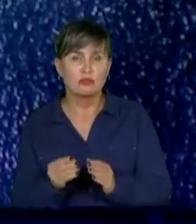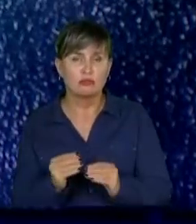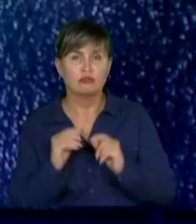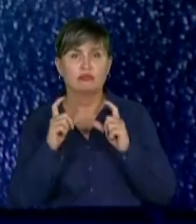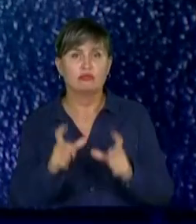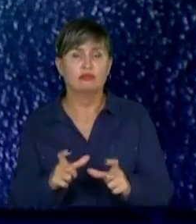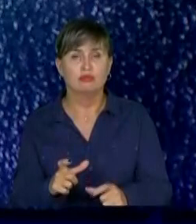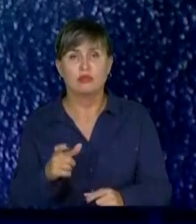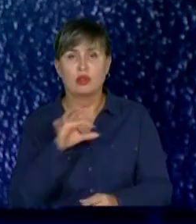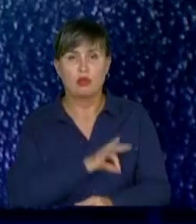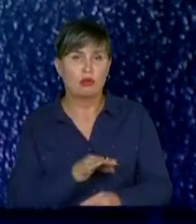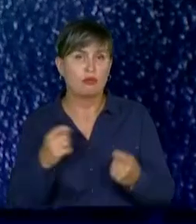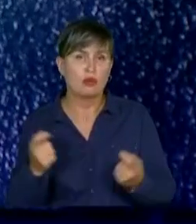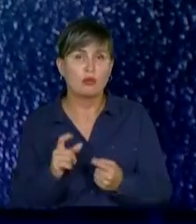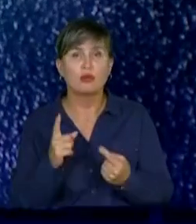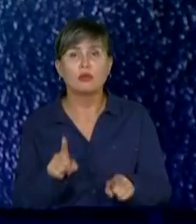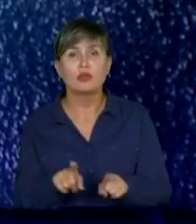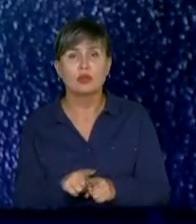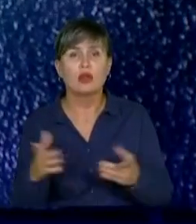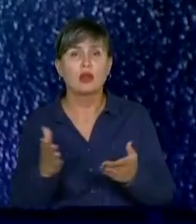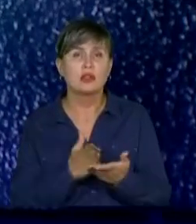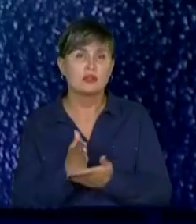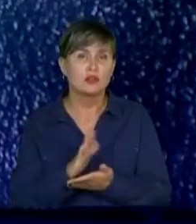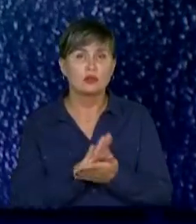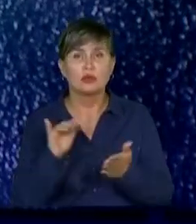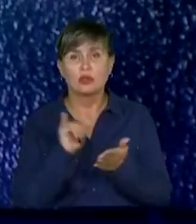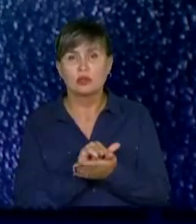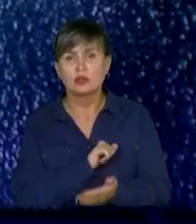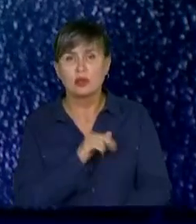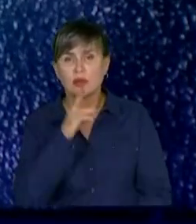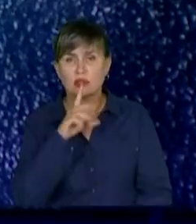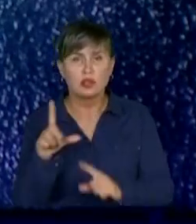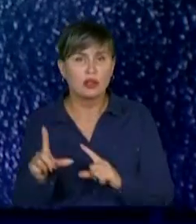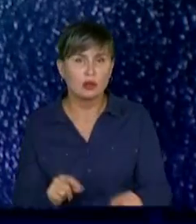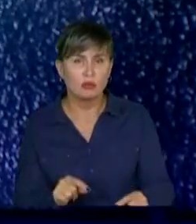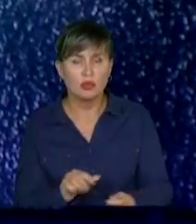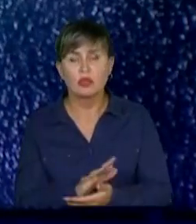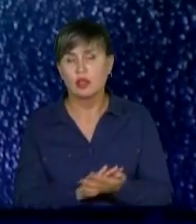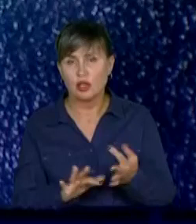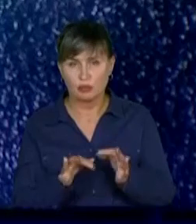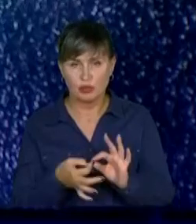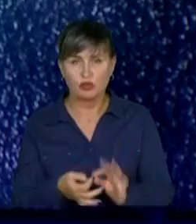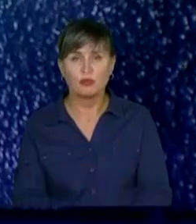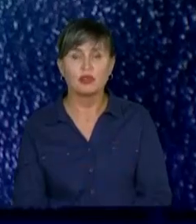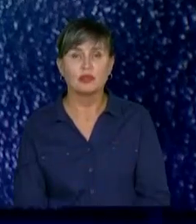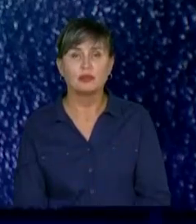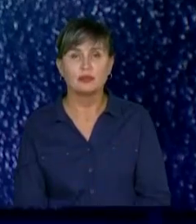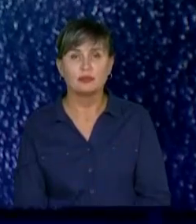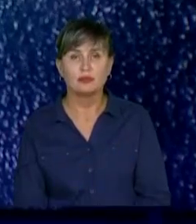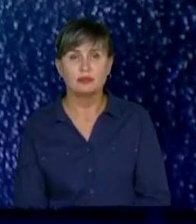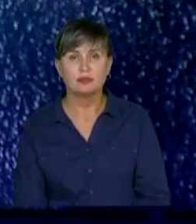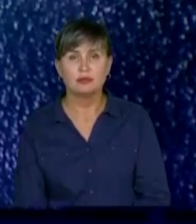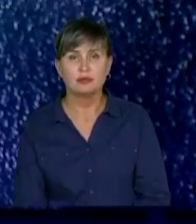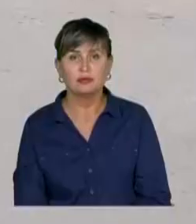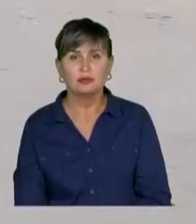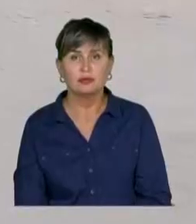доходы. Почему так и в каких сферах установлены самые маленькие зарплаты, выяснила наш корреспондент Нургуль Алина.